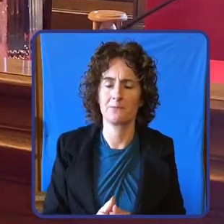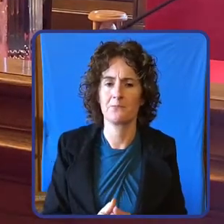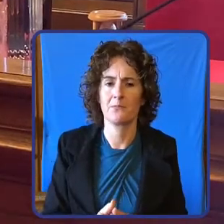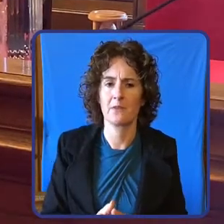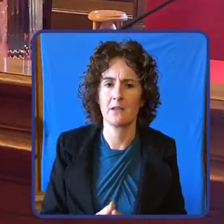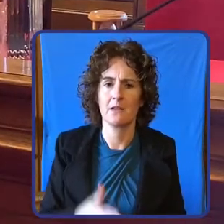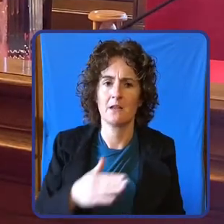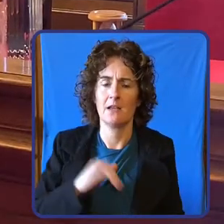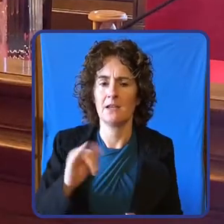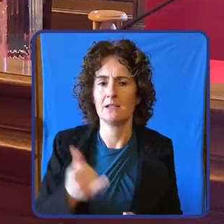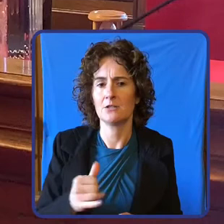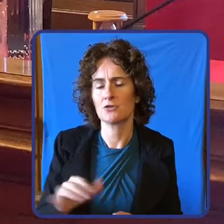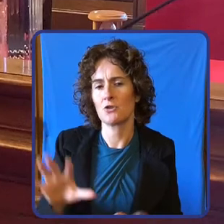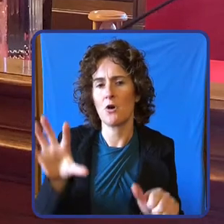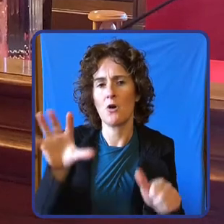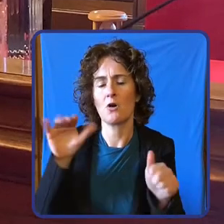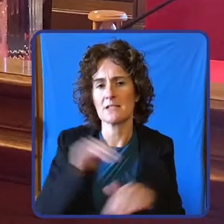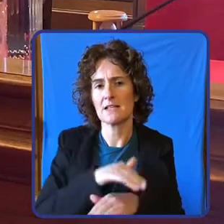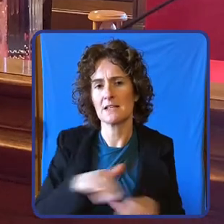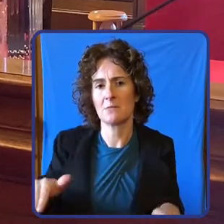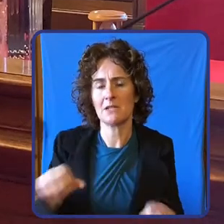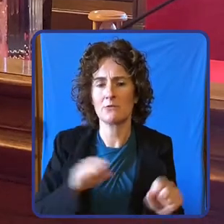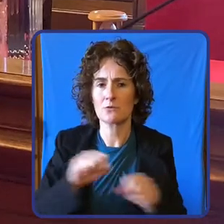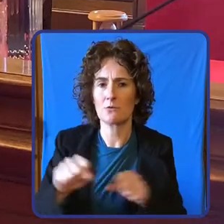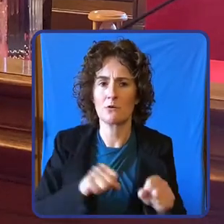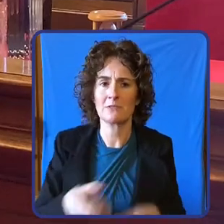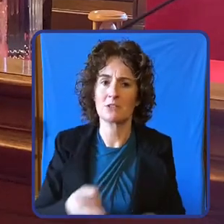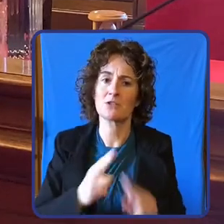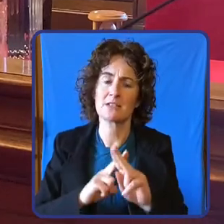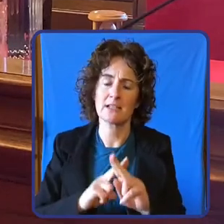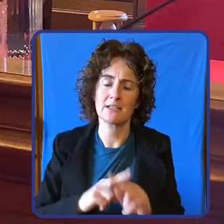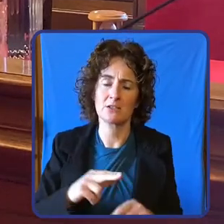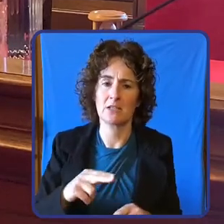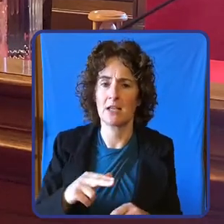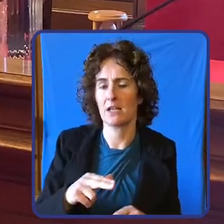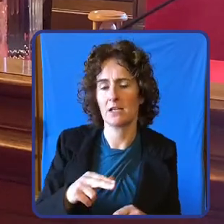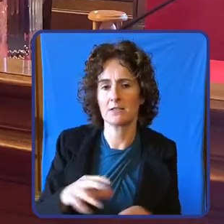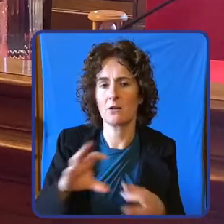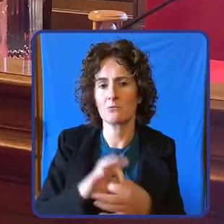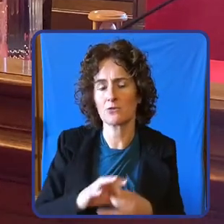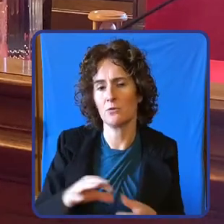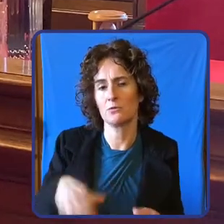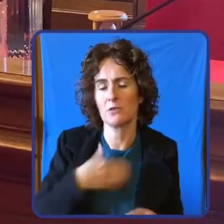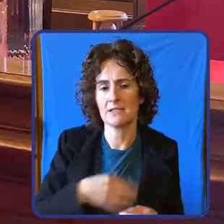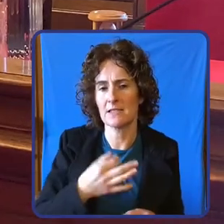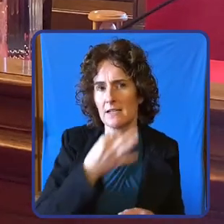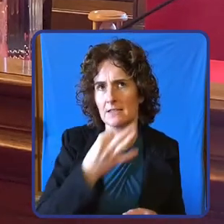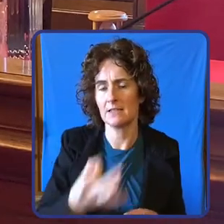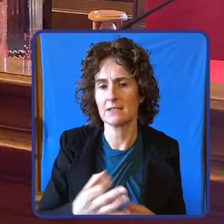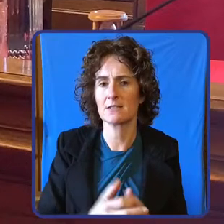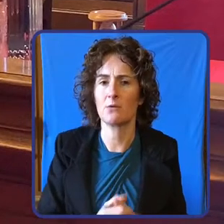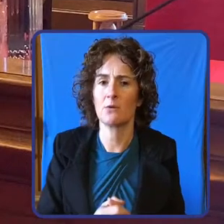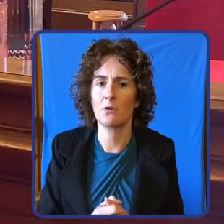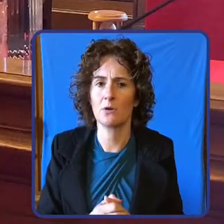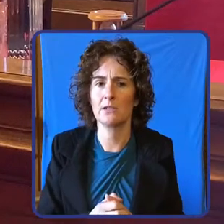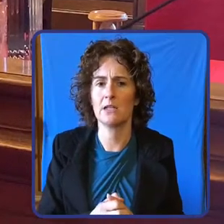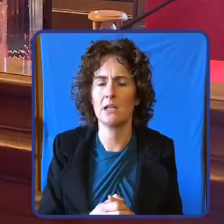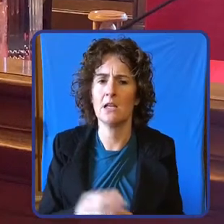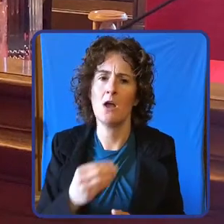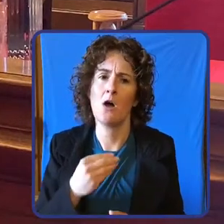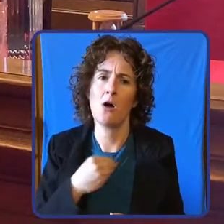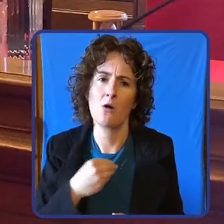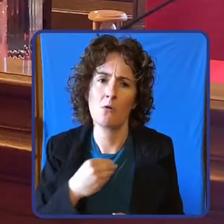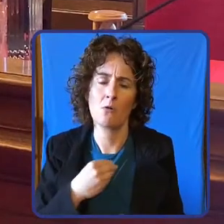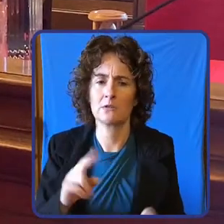kormányzati segítségre szeretnék visszautalni, és csak annyit jegyeznék meg, hogy az aggodalmunk